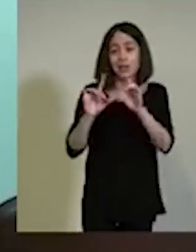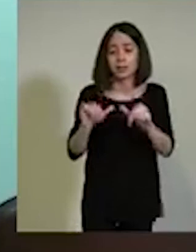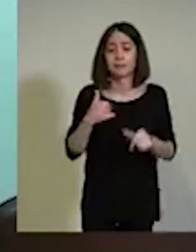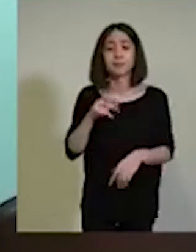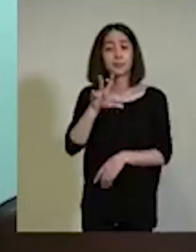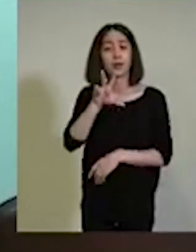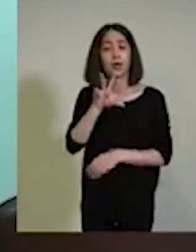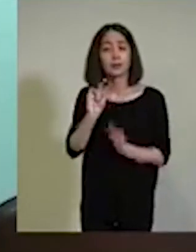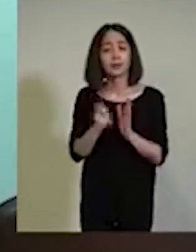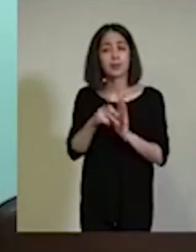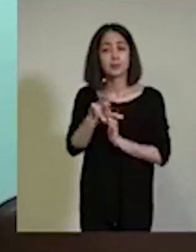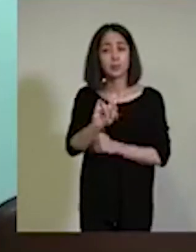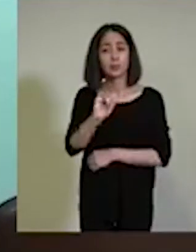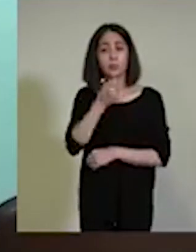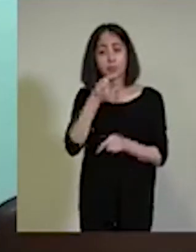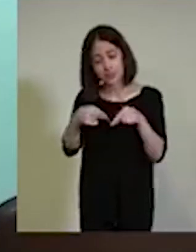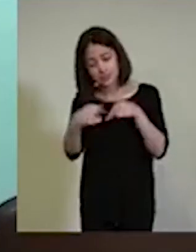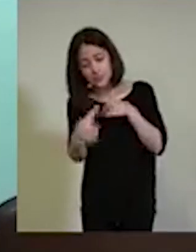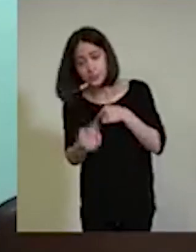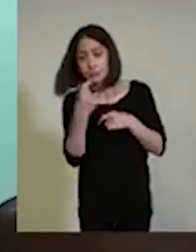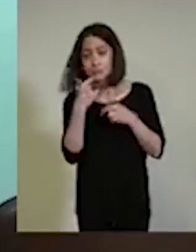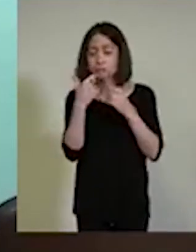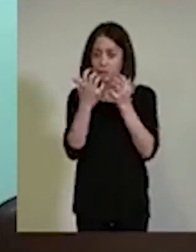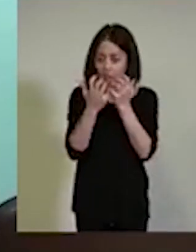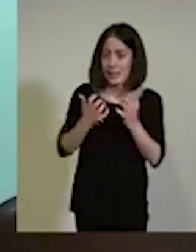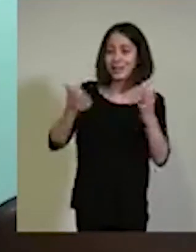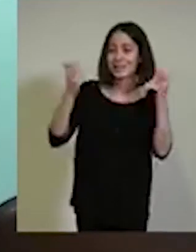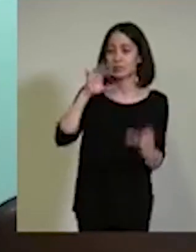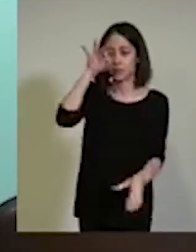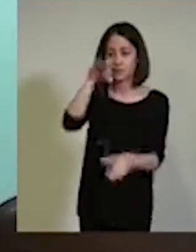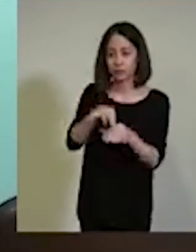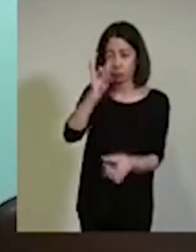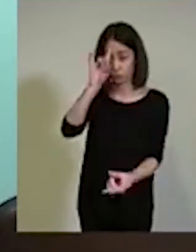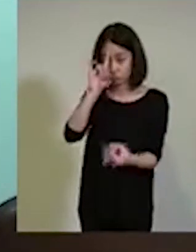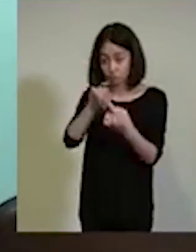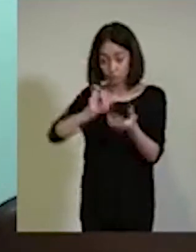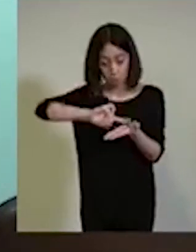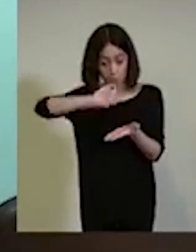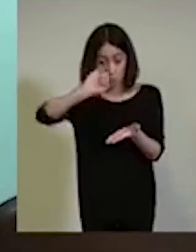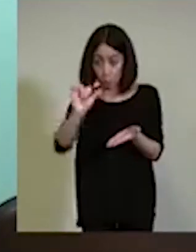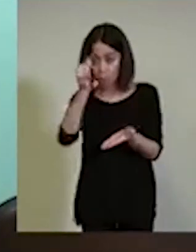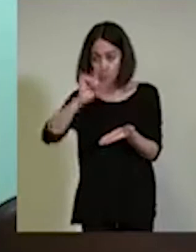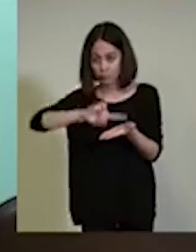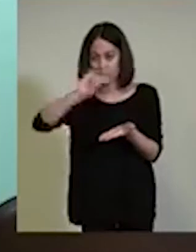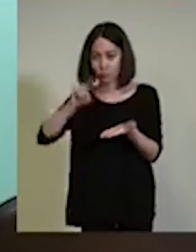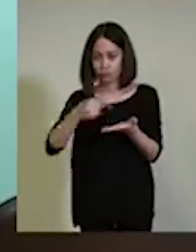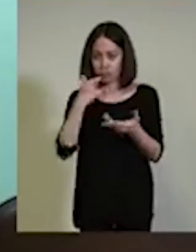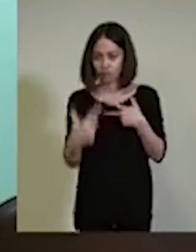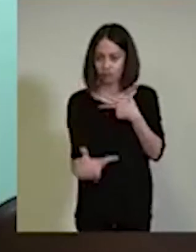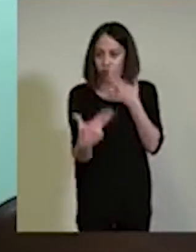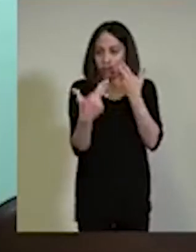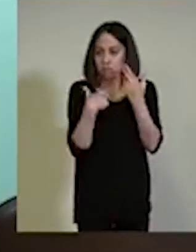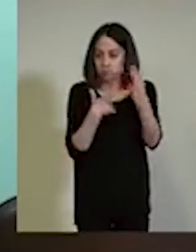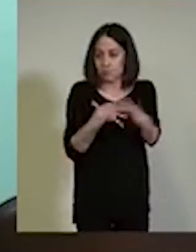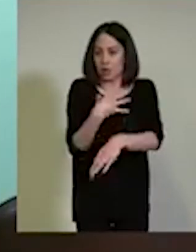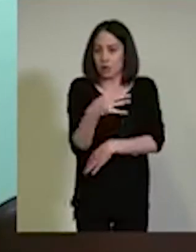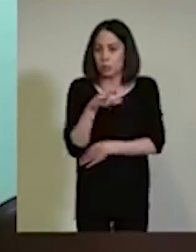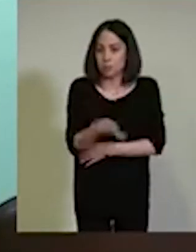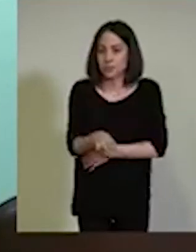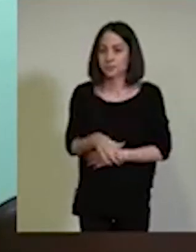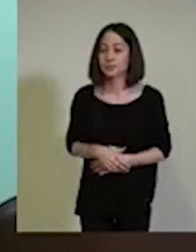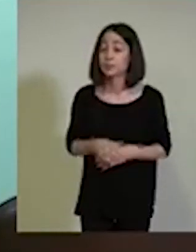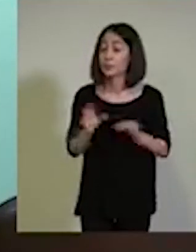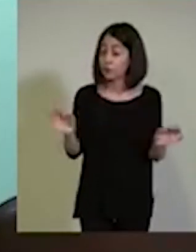prochain, notre Assemblée votera le premier budget de cette mandature et nous débattrons alors de façon précise et détaillée de